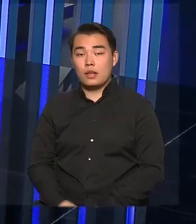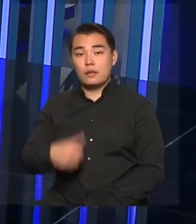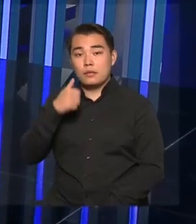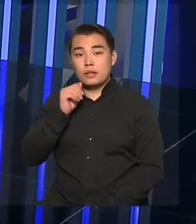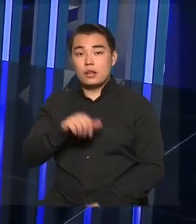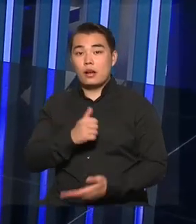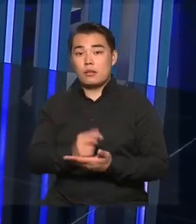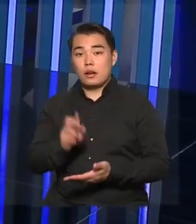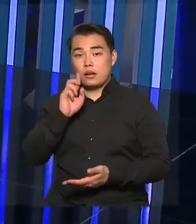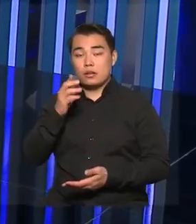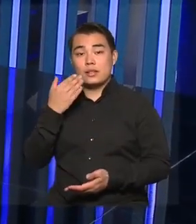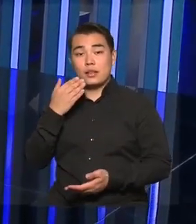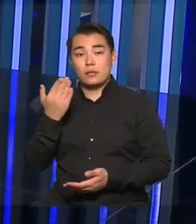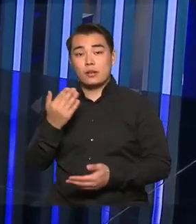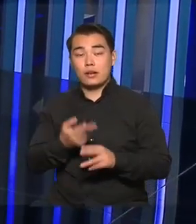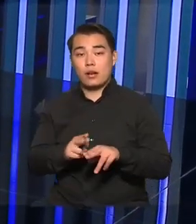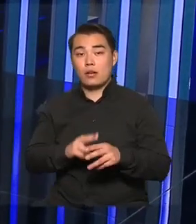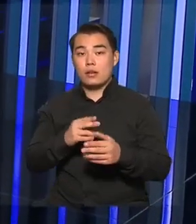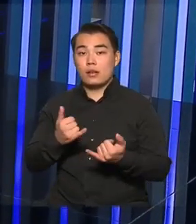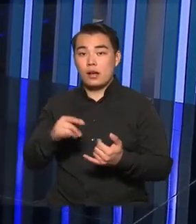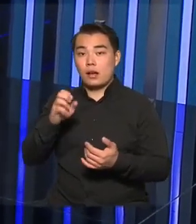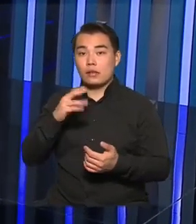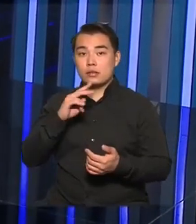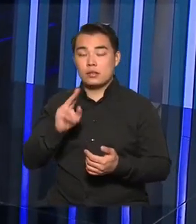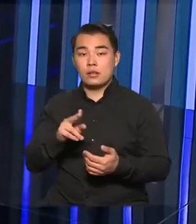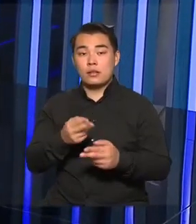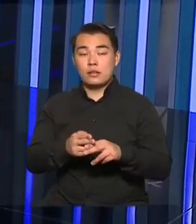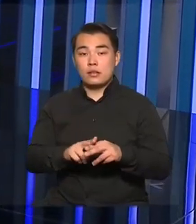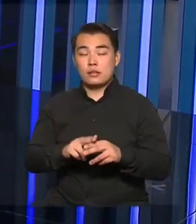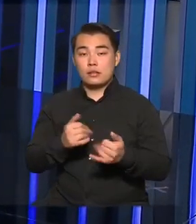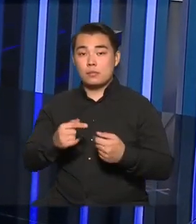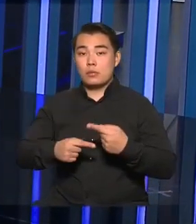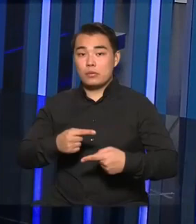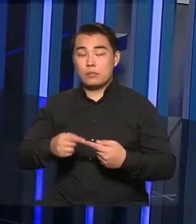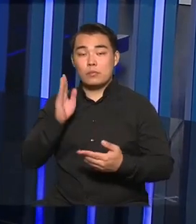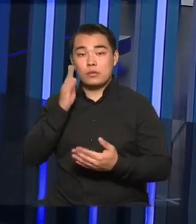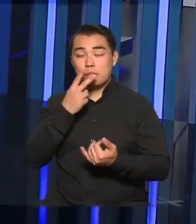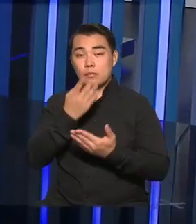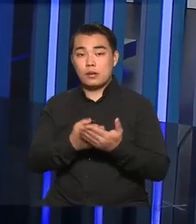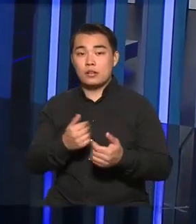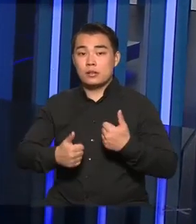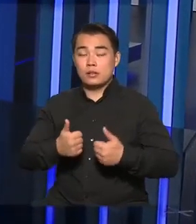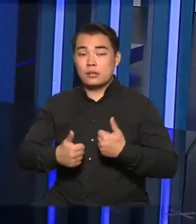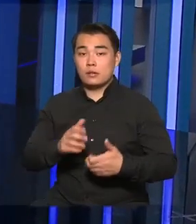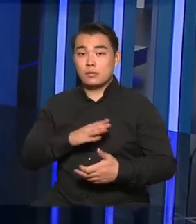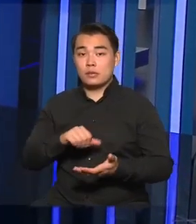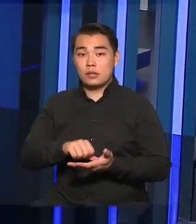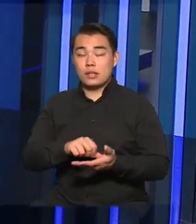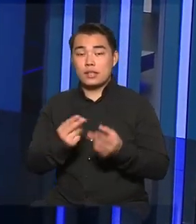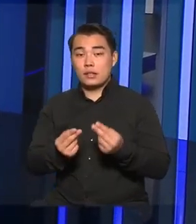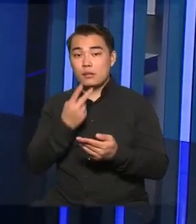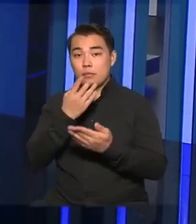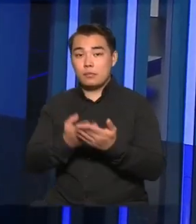Кеше мемлекет басшысы Татарстан астанасы Қазанда болашақ ойындары турнирінің ашылу рәсіміне қатысты. Фиджитала жарыс бұл